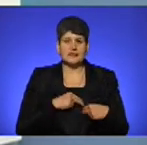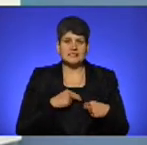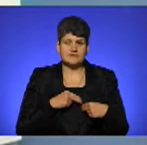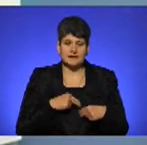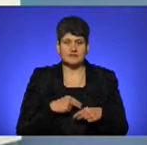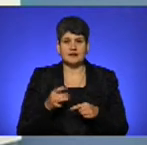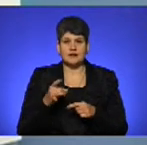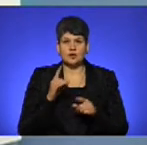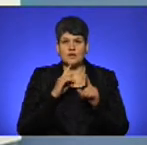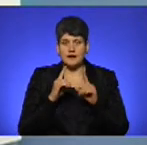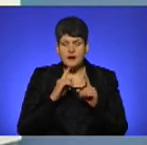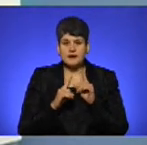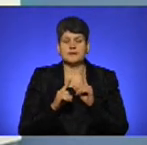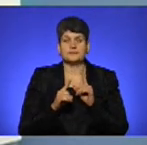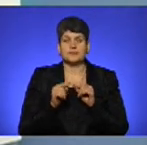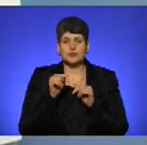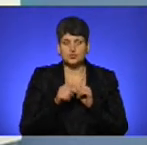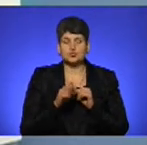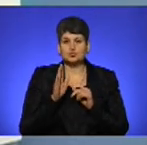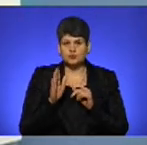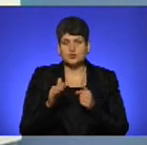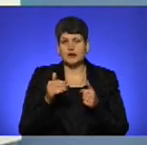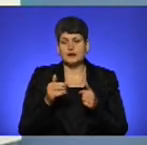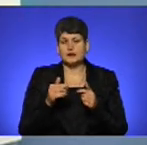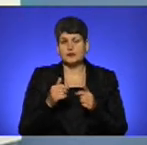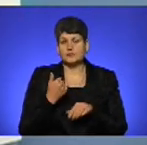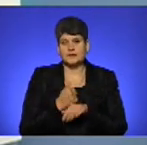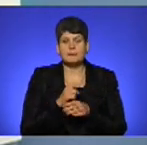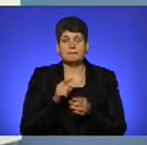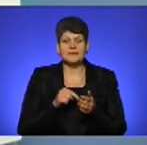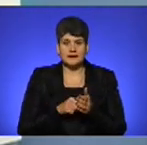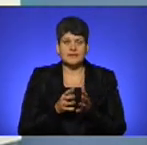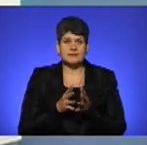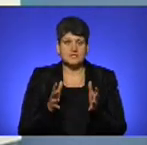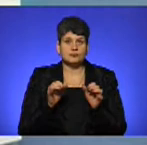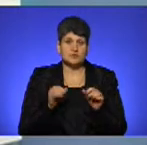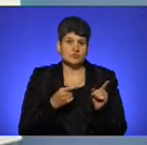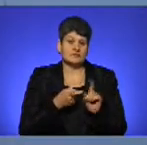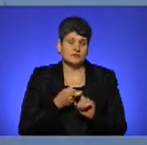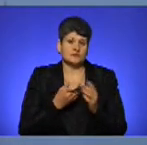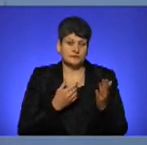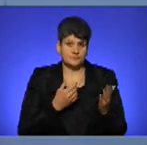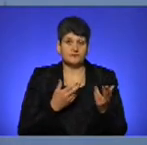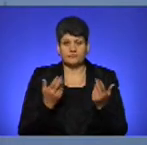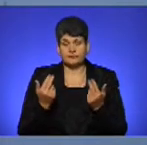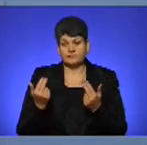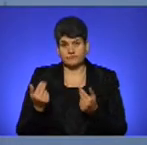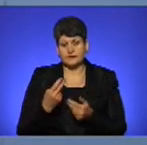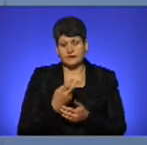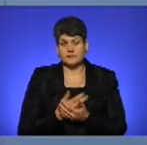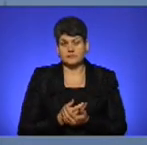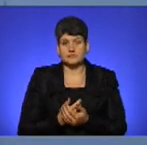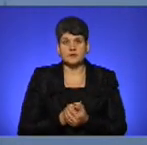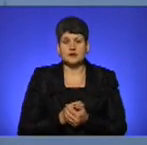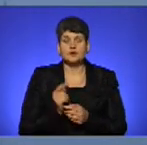для районних рад, напевно, тут буде ключове питання, в принципі, не більше, можливо, буде їх стосуватися. Безперечно. На ваш погляд.